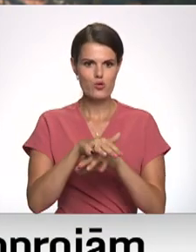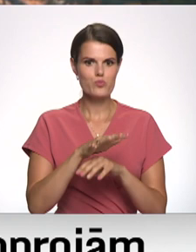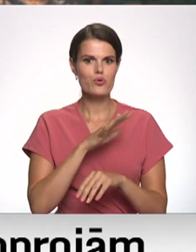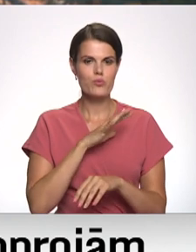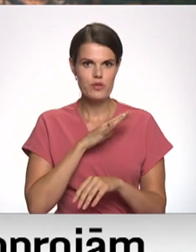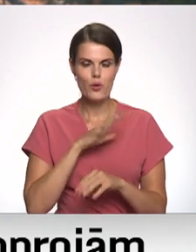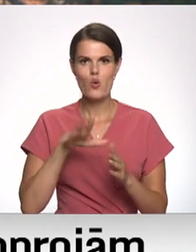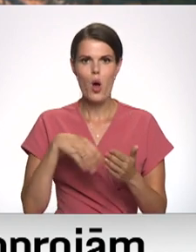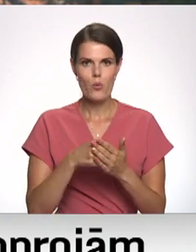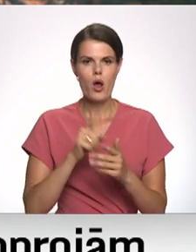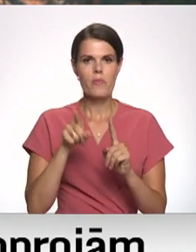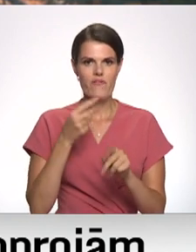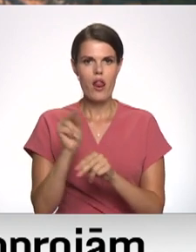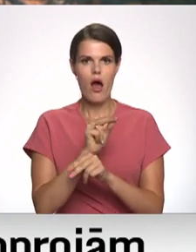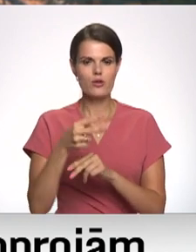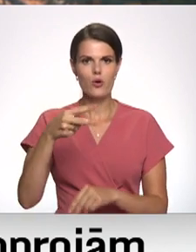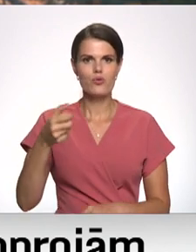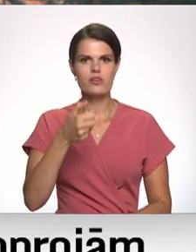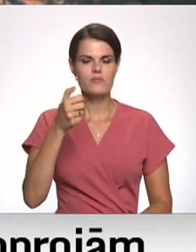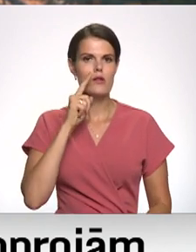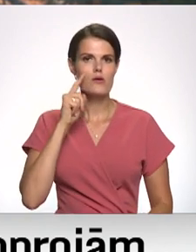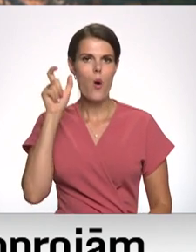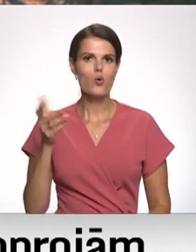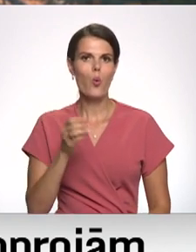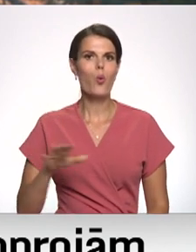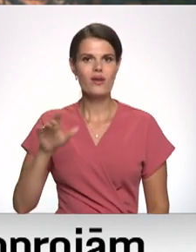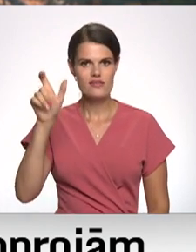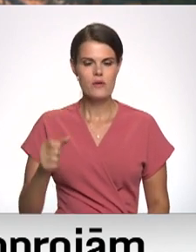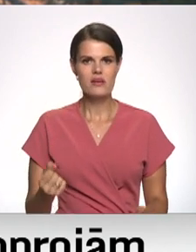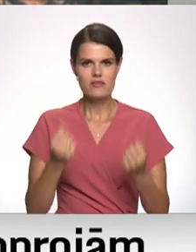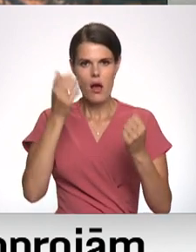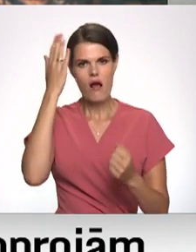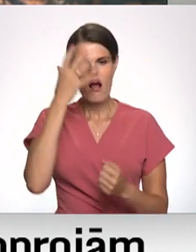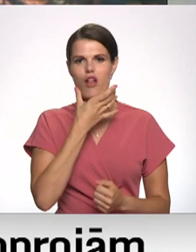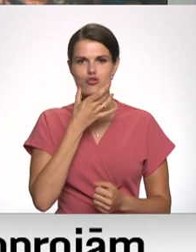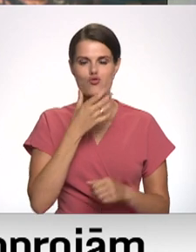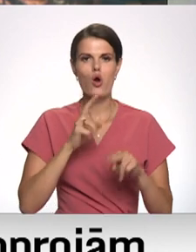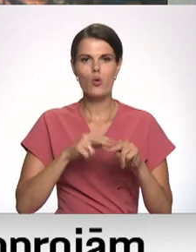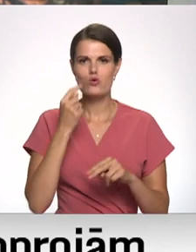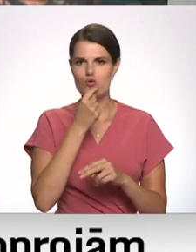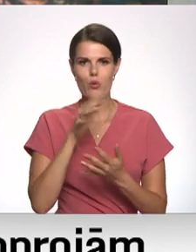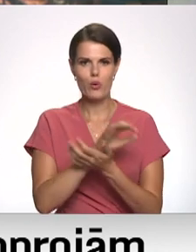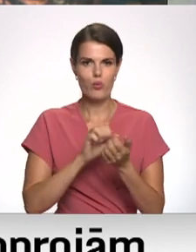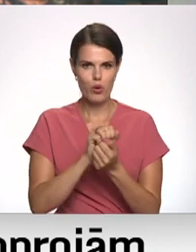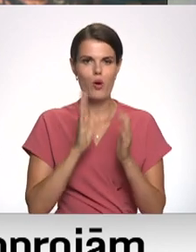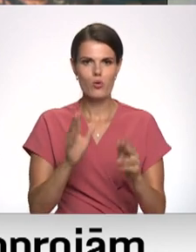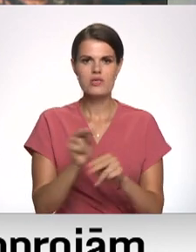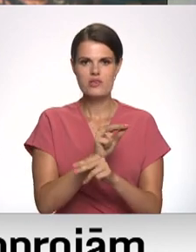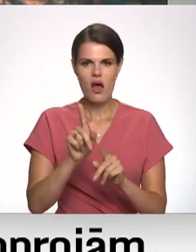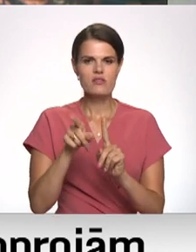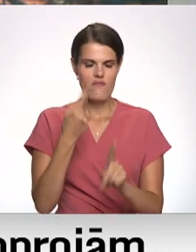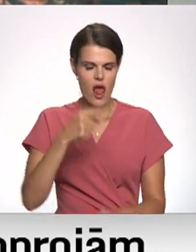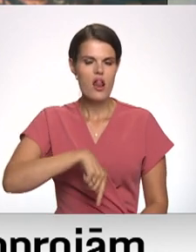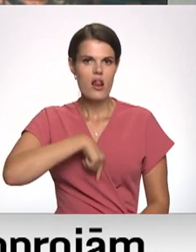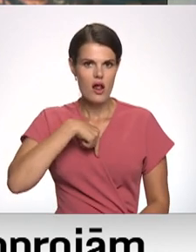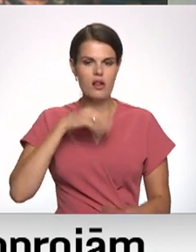nav atlabis kāds 20-gadīgs jaunietis no Kurzemes. Smagi galvas, žokļu un zobu bojājumi būs jāārstē vēl ilgu laiku.